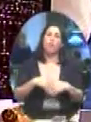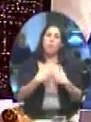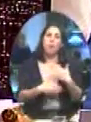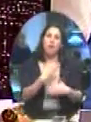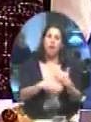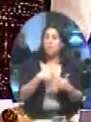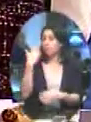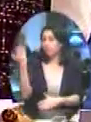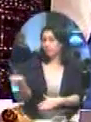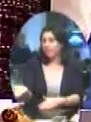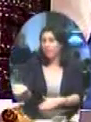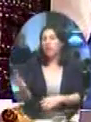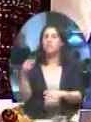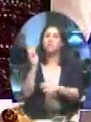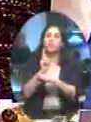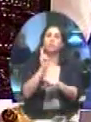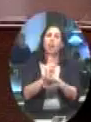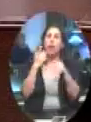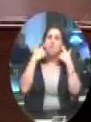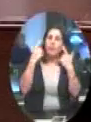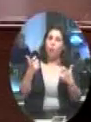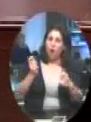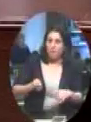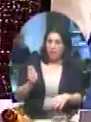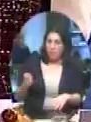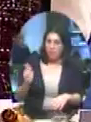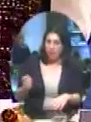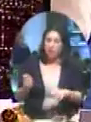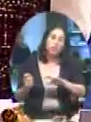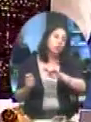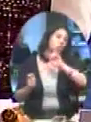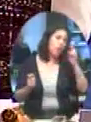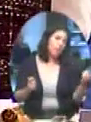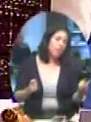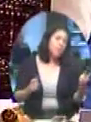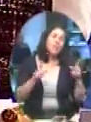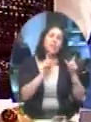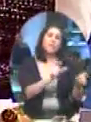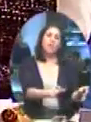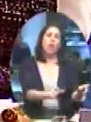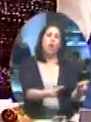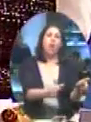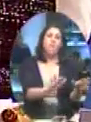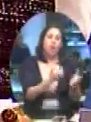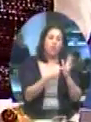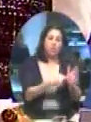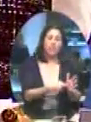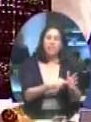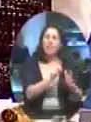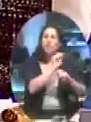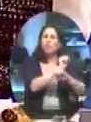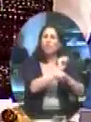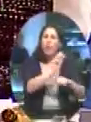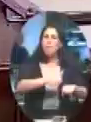מצד אחד, שמירה על הפיקוח הפרלמנטרי. בנושא השני, זה למנוע את מה שהציג פה שבס, את מה